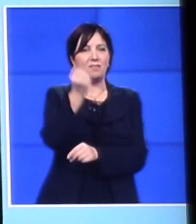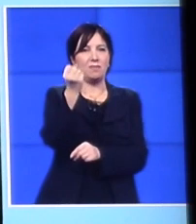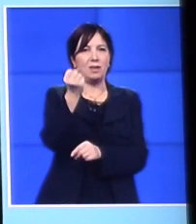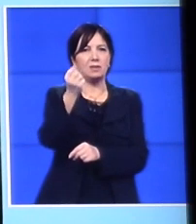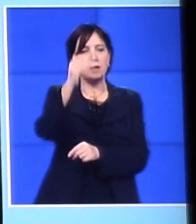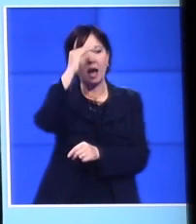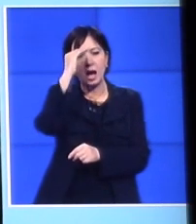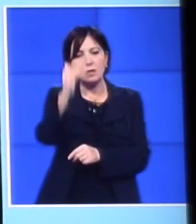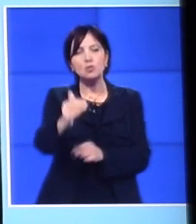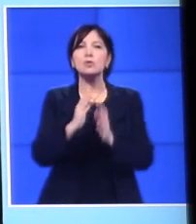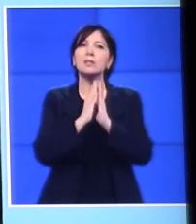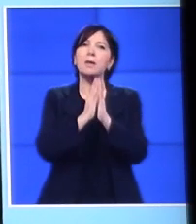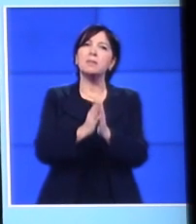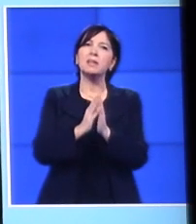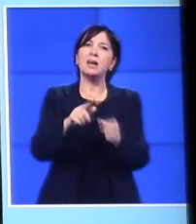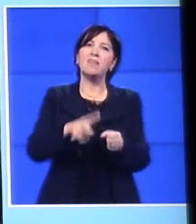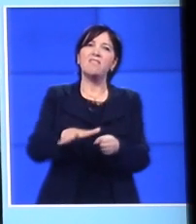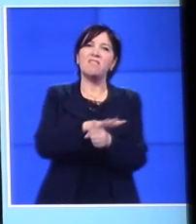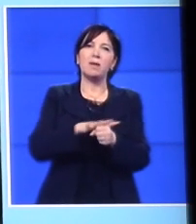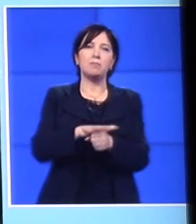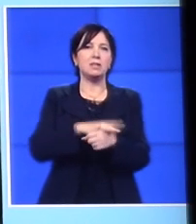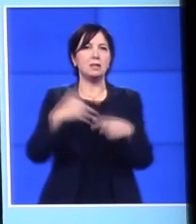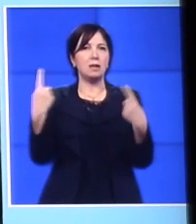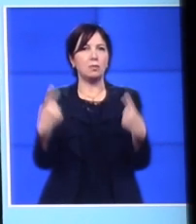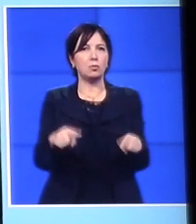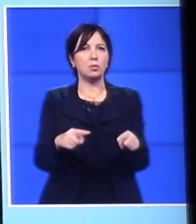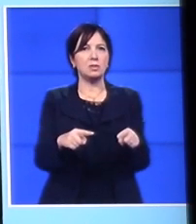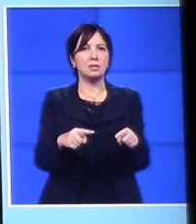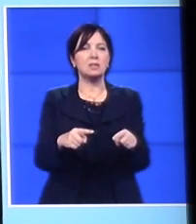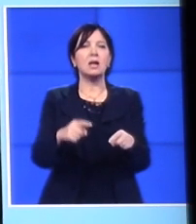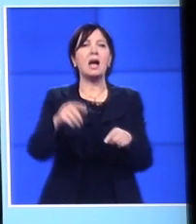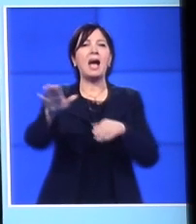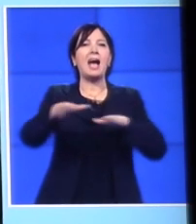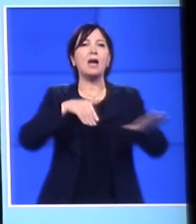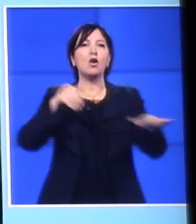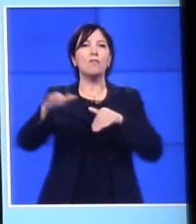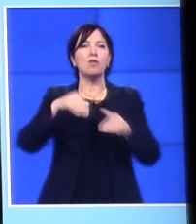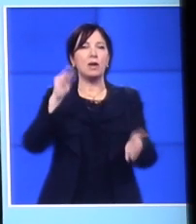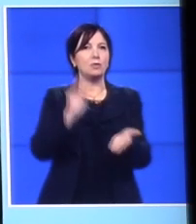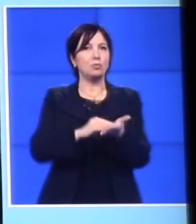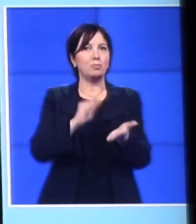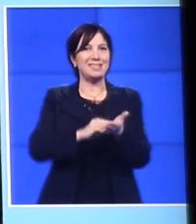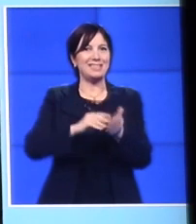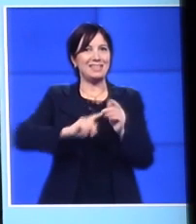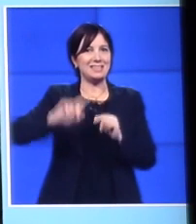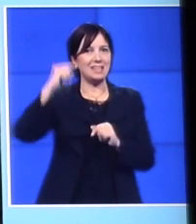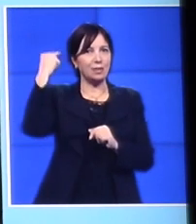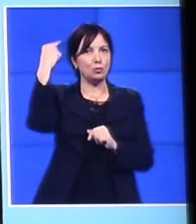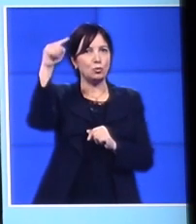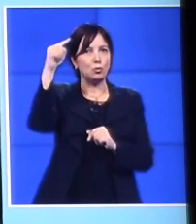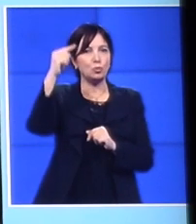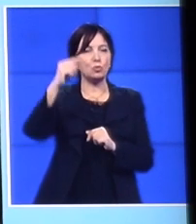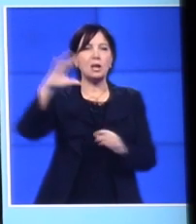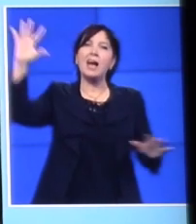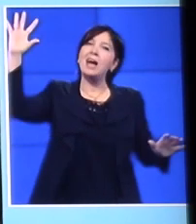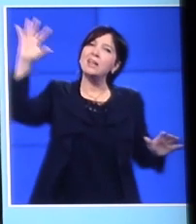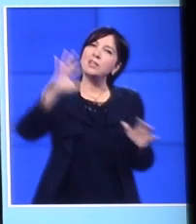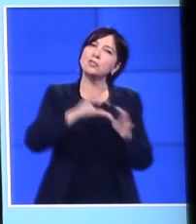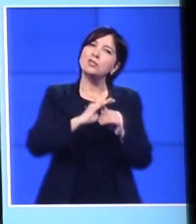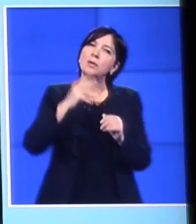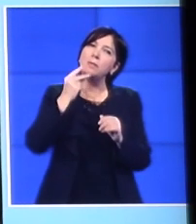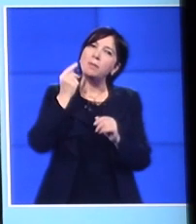Ascolta la preghiera di questa famiglia che hai convocato alla tua presenza. Ricongiunge a te,